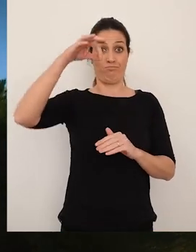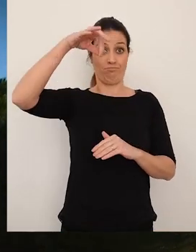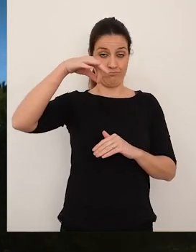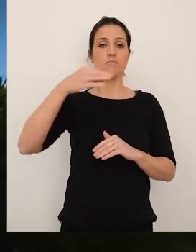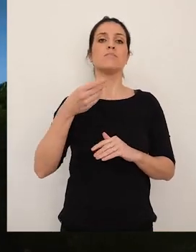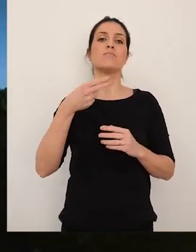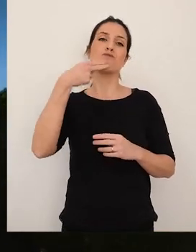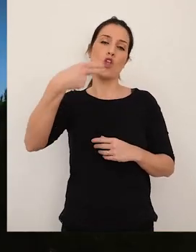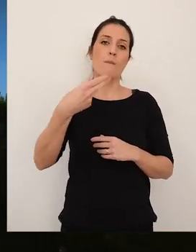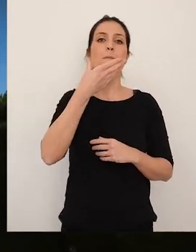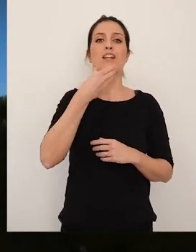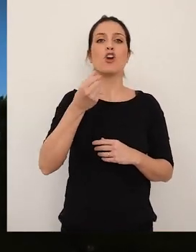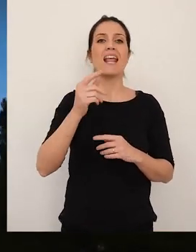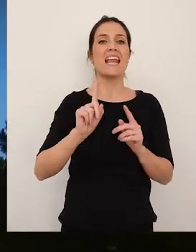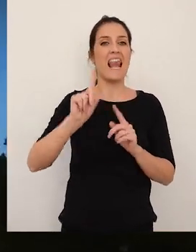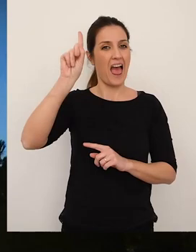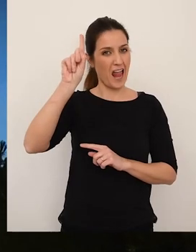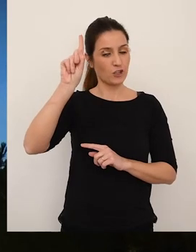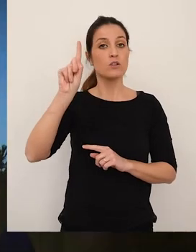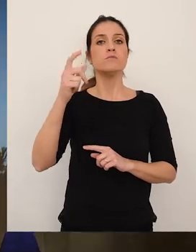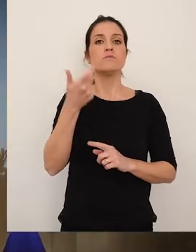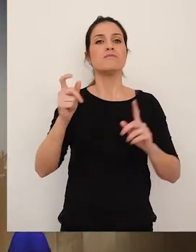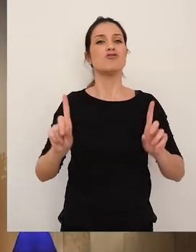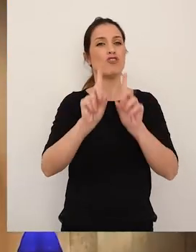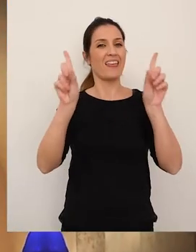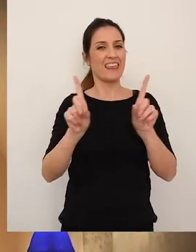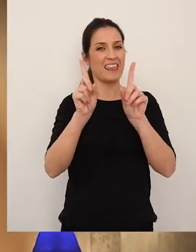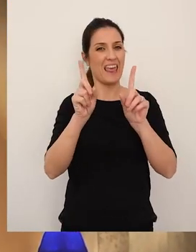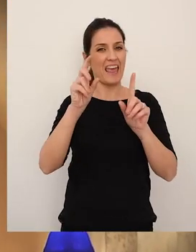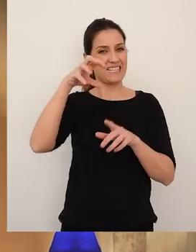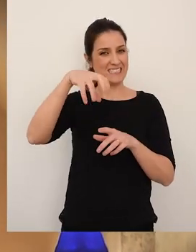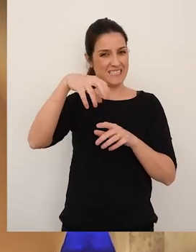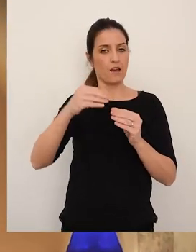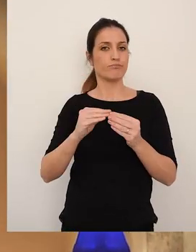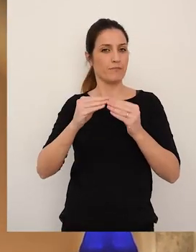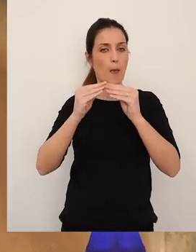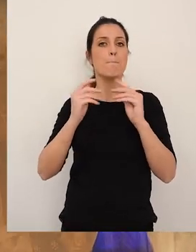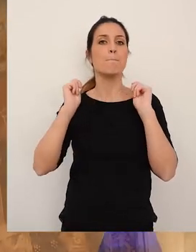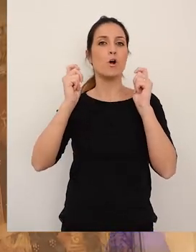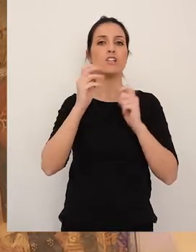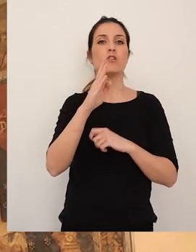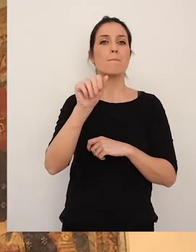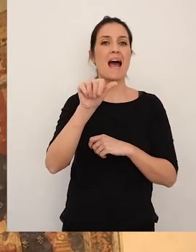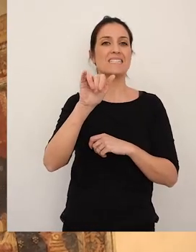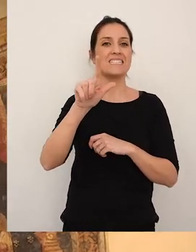Madonna dell'Alto, per via della presenza di un'antica cappella eretta dai monaci basiliani nel X secolo.